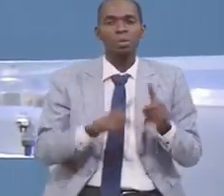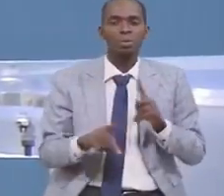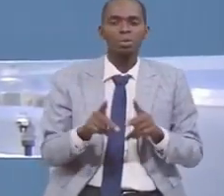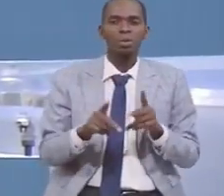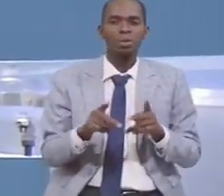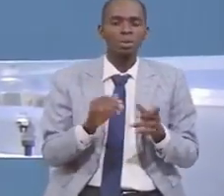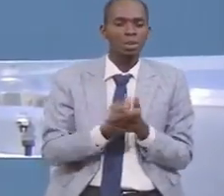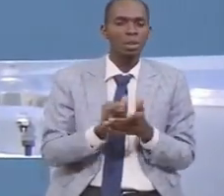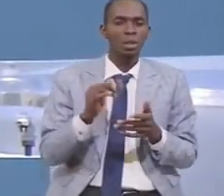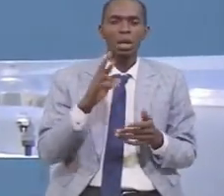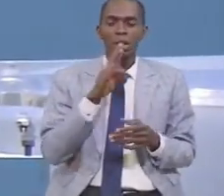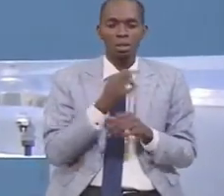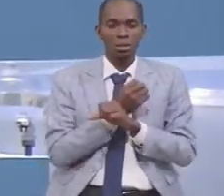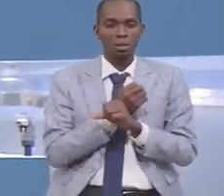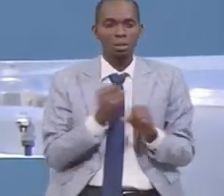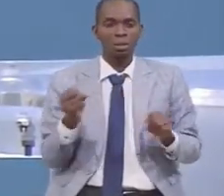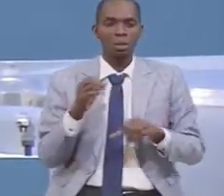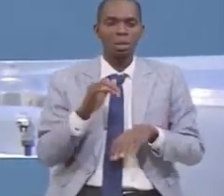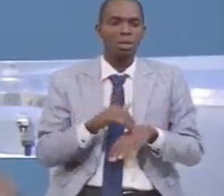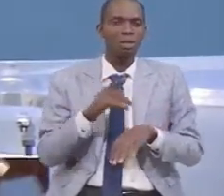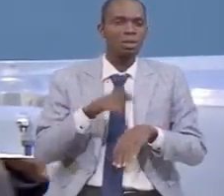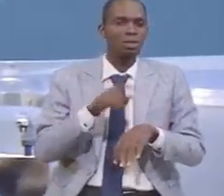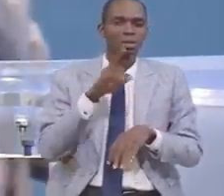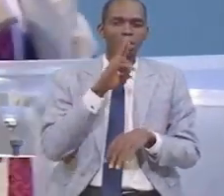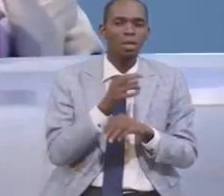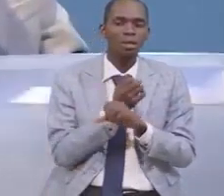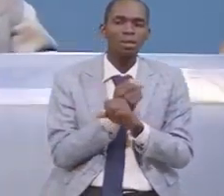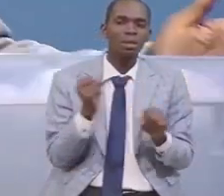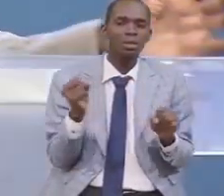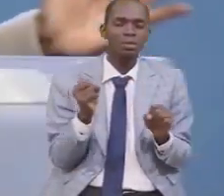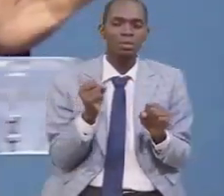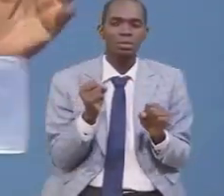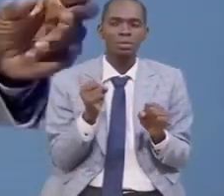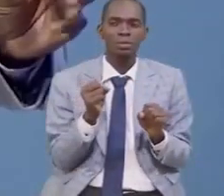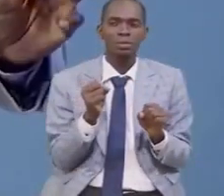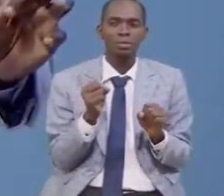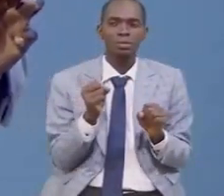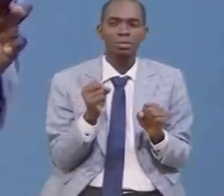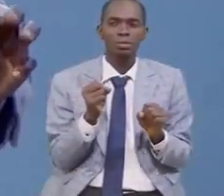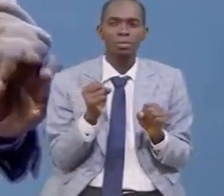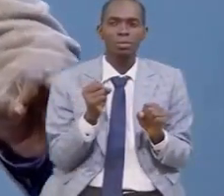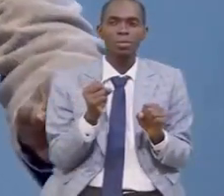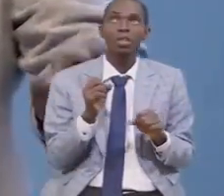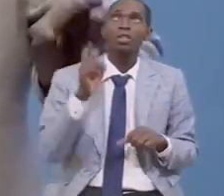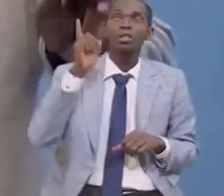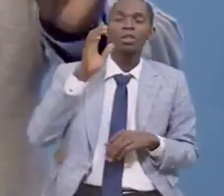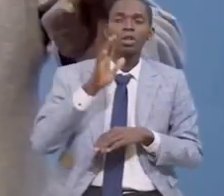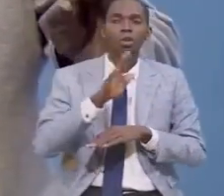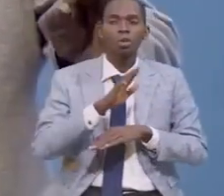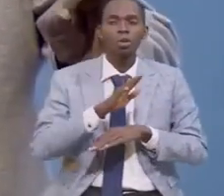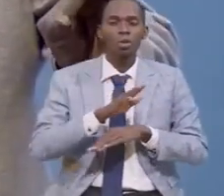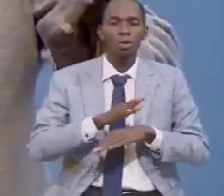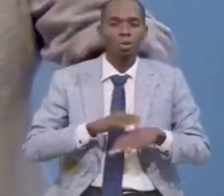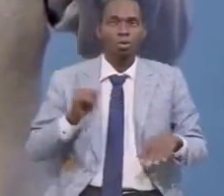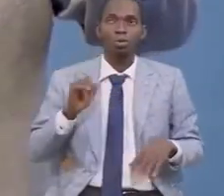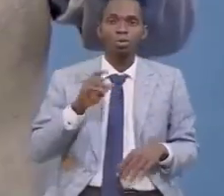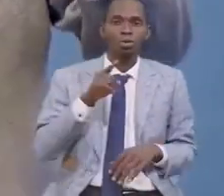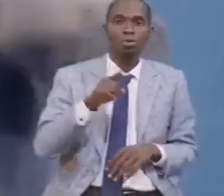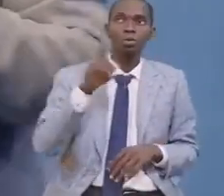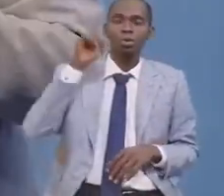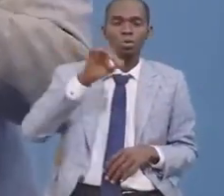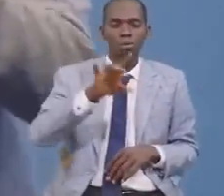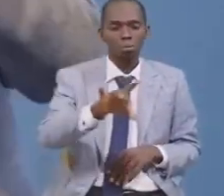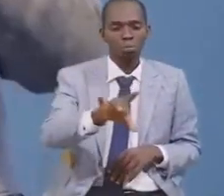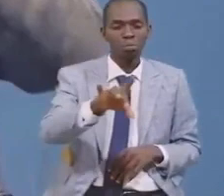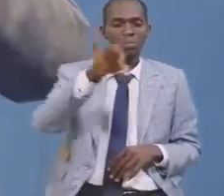were saved. అందరు ప్రజల వలె రక్షించబడ్డారు అన్నట్టుగా మీరు అనుకోవాల్సిన పని లేదు. He calls you, he pinpointed you, brought